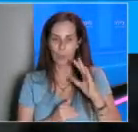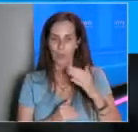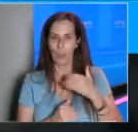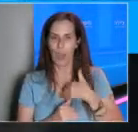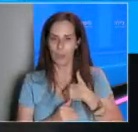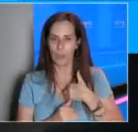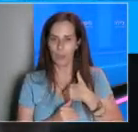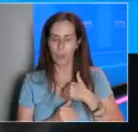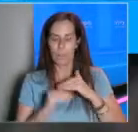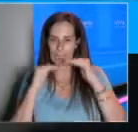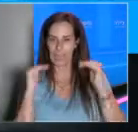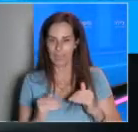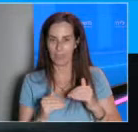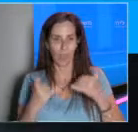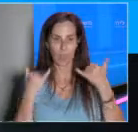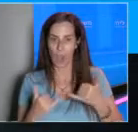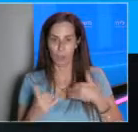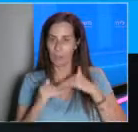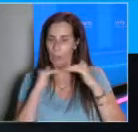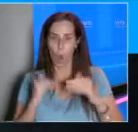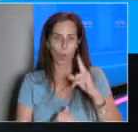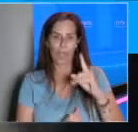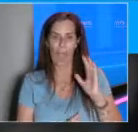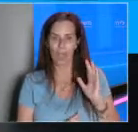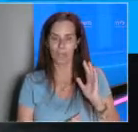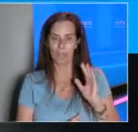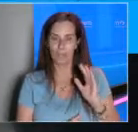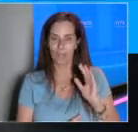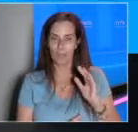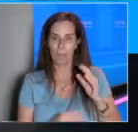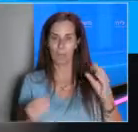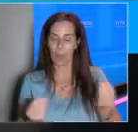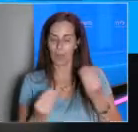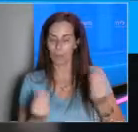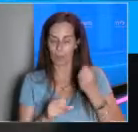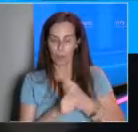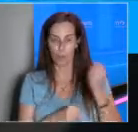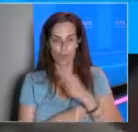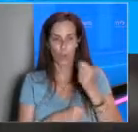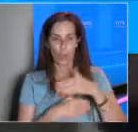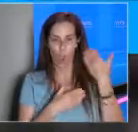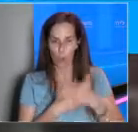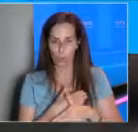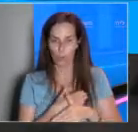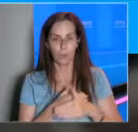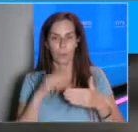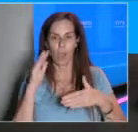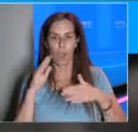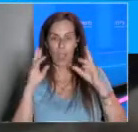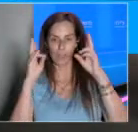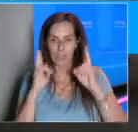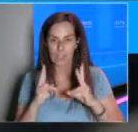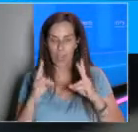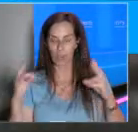אנחנו במגמה של ירידה. כרגע אנחנו פחות מאחד. בצעדים שננקטו בשבועות האחרונים, בעיקר